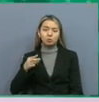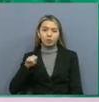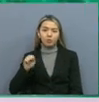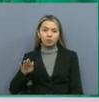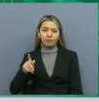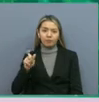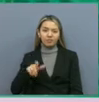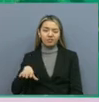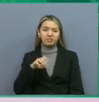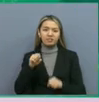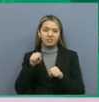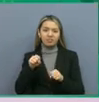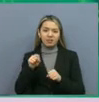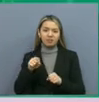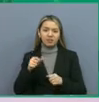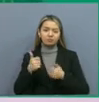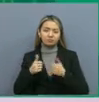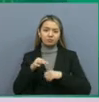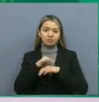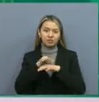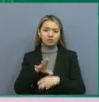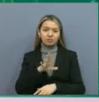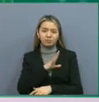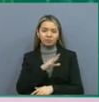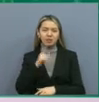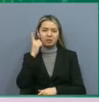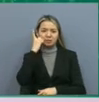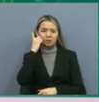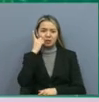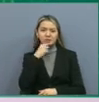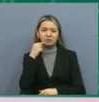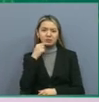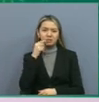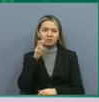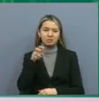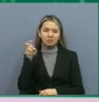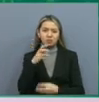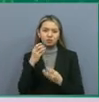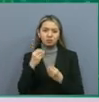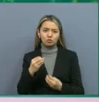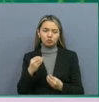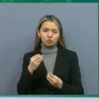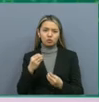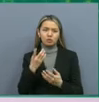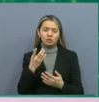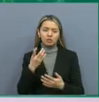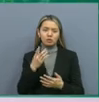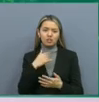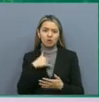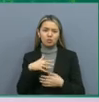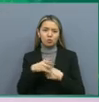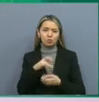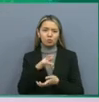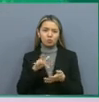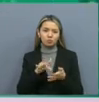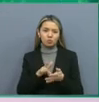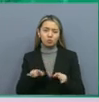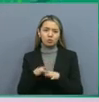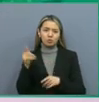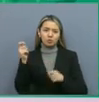боксшылардың дәстүрлі турнир басталды. Биылда жарысқа Германия, Ресей, Қырғызстан және өз еліміздің бірнеше аймағынан спортшылар келіп